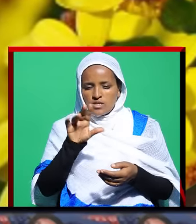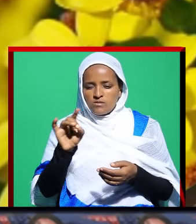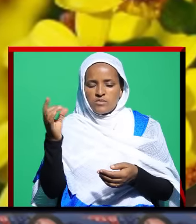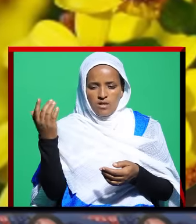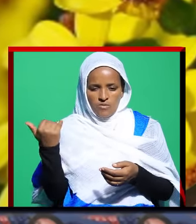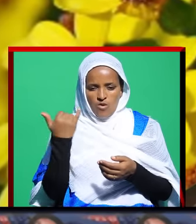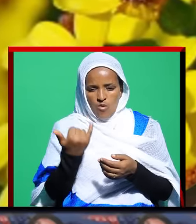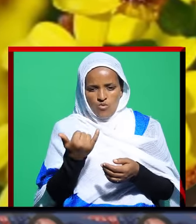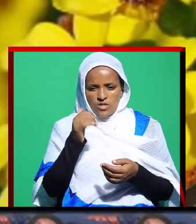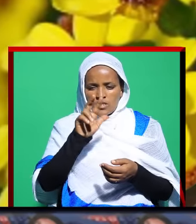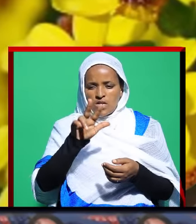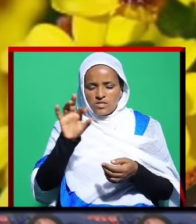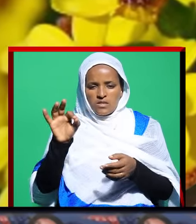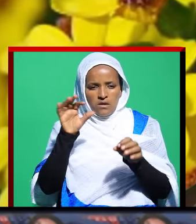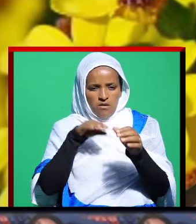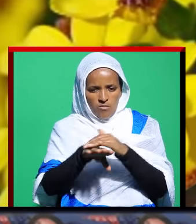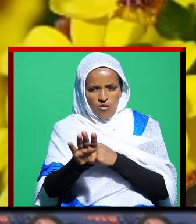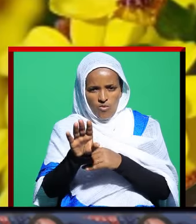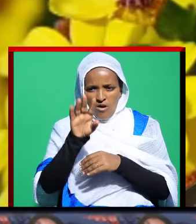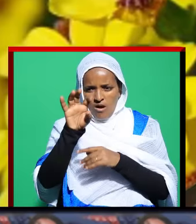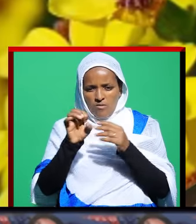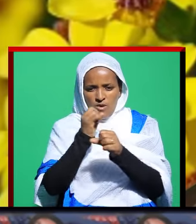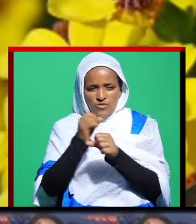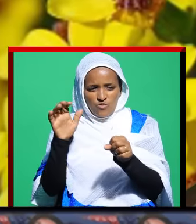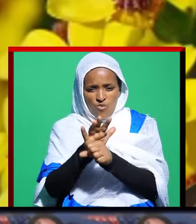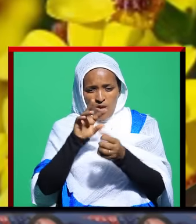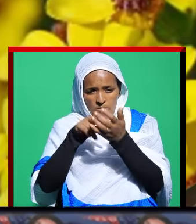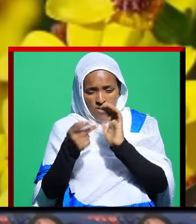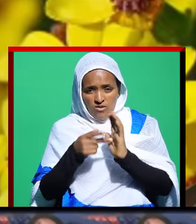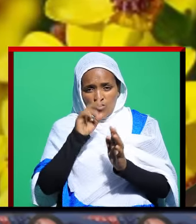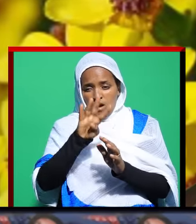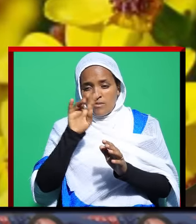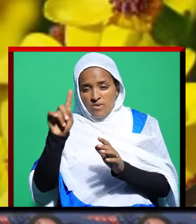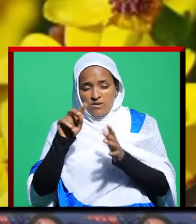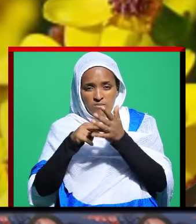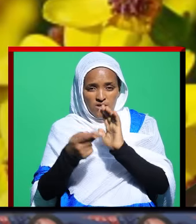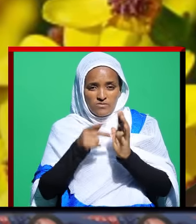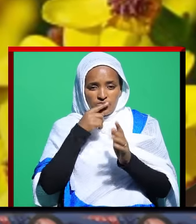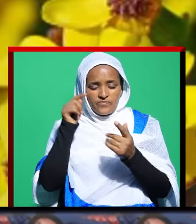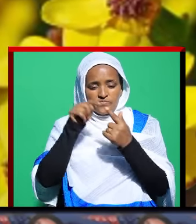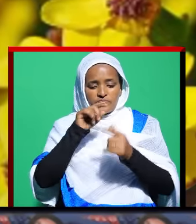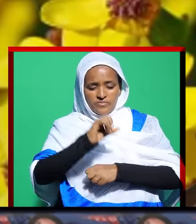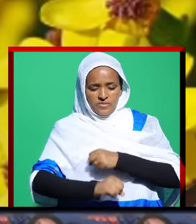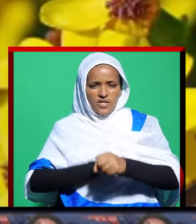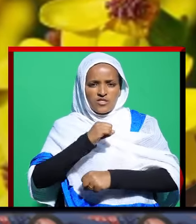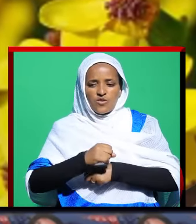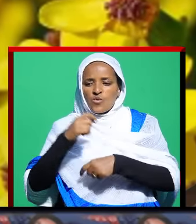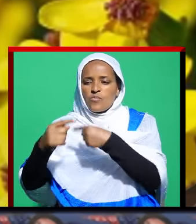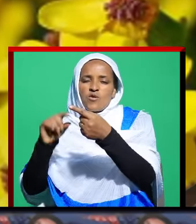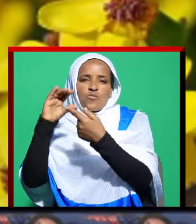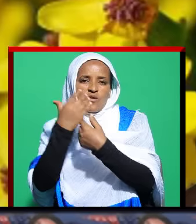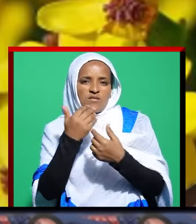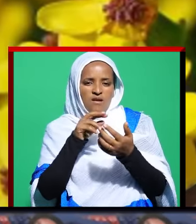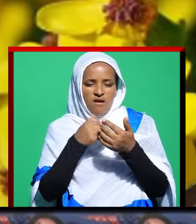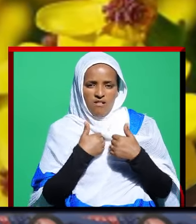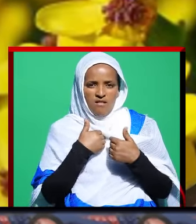38 ነበርኩ፣ አሁን 39 ሆንኩኝ፣ 40 ዓመት ሞላኝ ማለት ነው፣ 41 ዓመት ሞላኝ ማለት ነው ብሎ ወደ መጨነቁ የሚሄድበት ሁኔታ